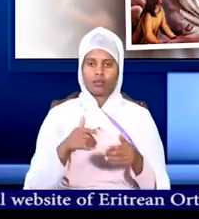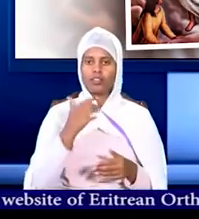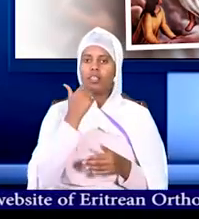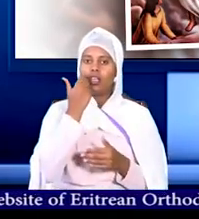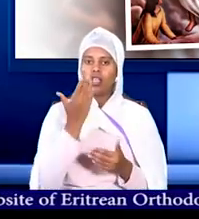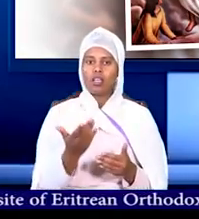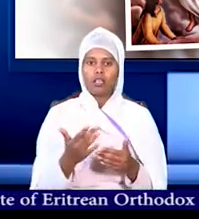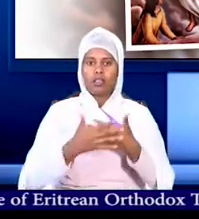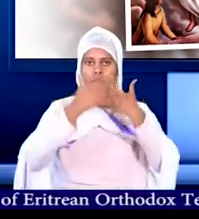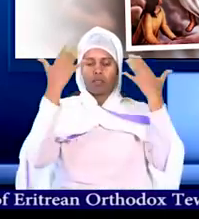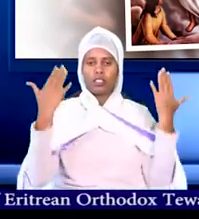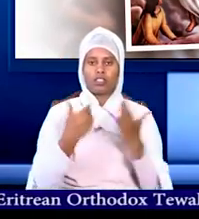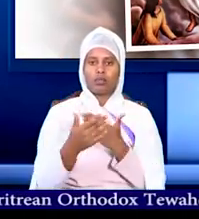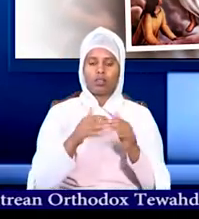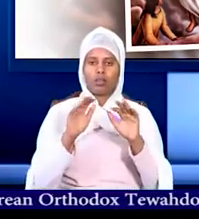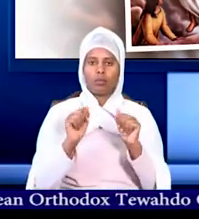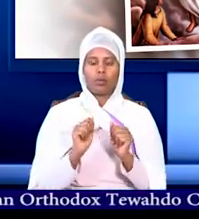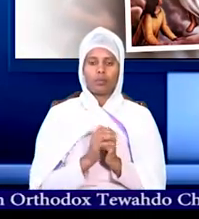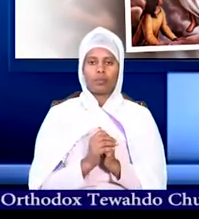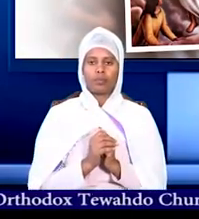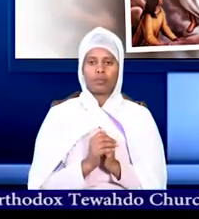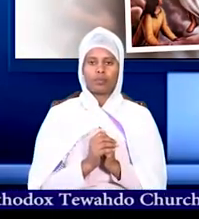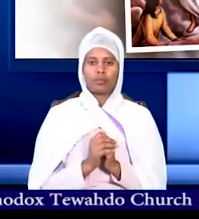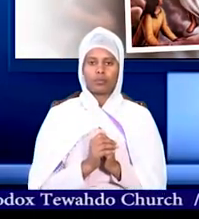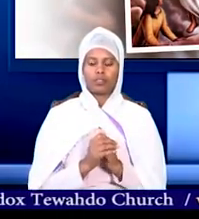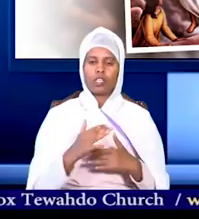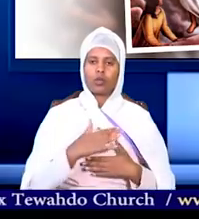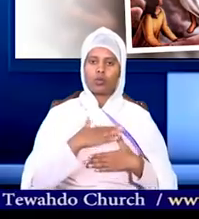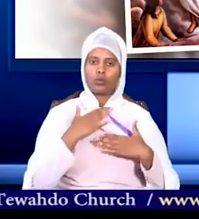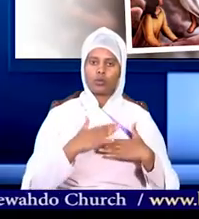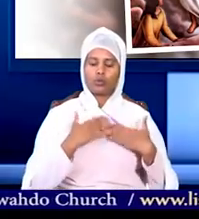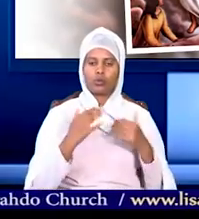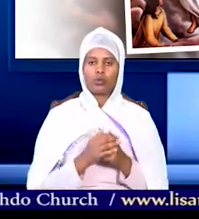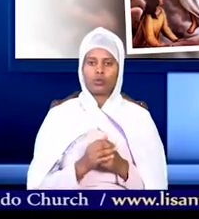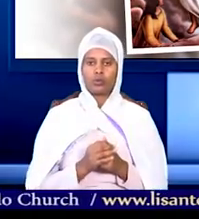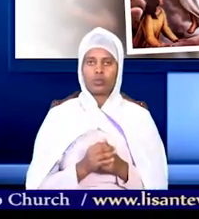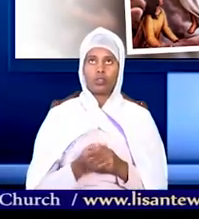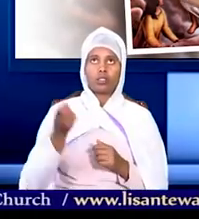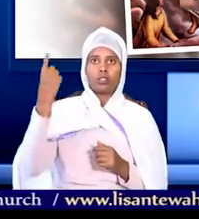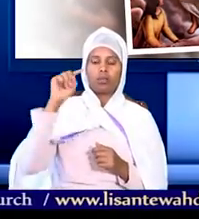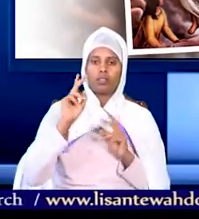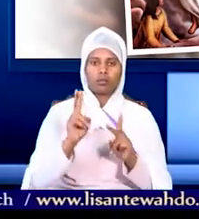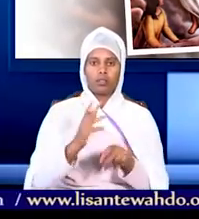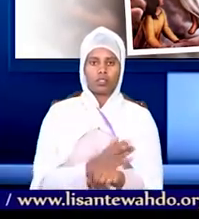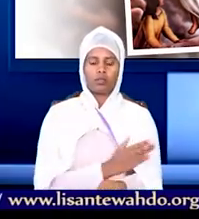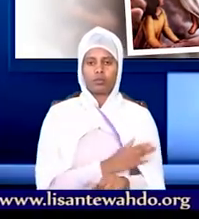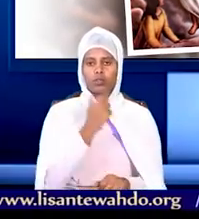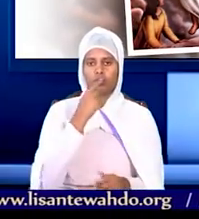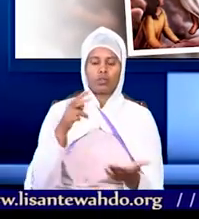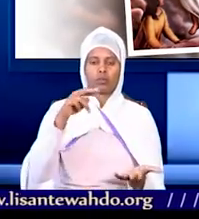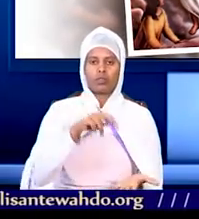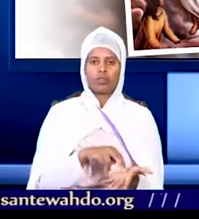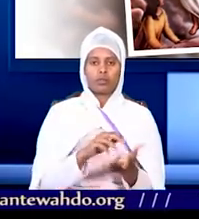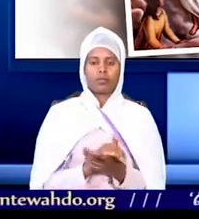ፀዓዳ ለቢሶም ነዚ ዓለት እዚኣ መግለፂ ገበሩላ እሞ ኣበሰሩ እንሆ ጎይታት ከምቲ